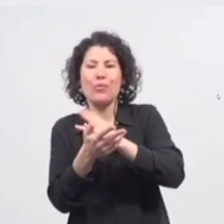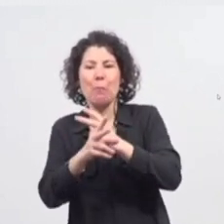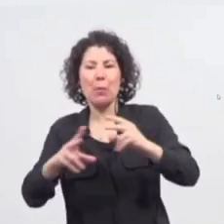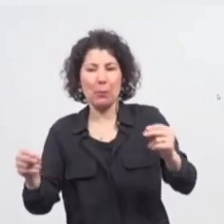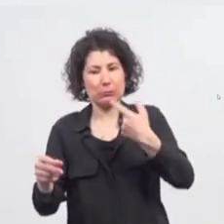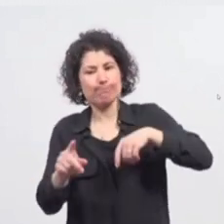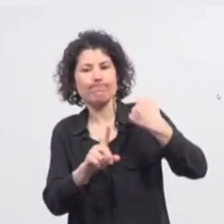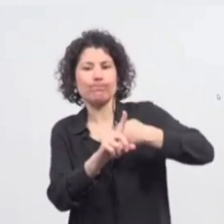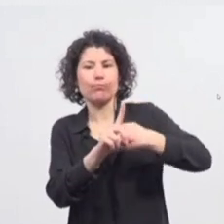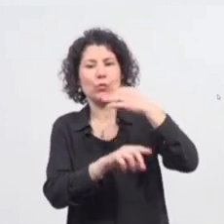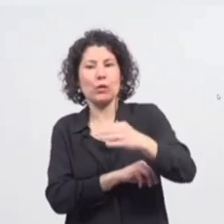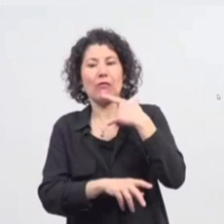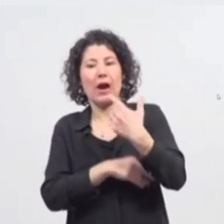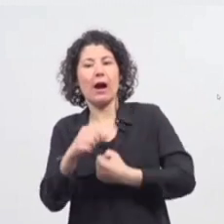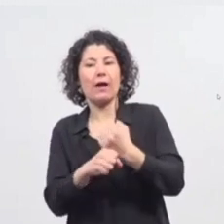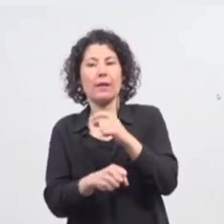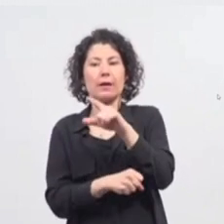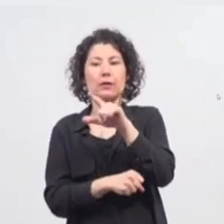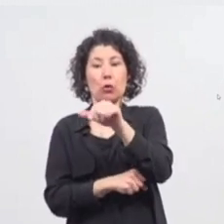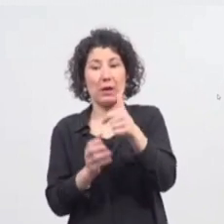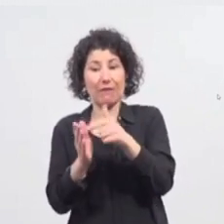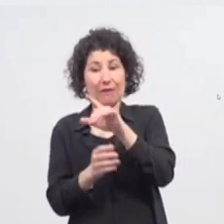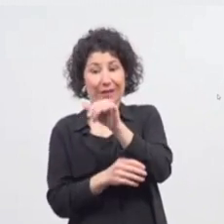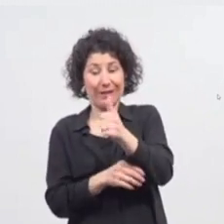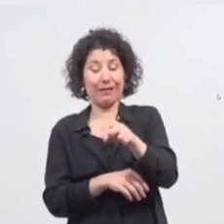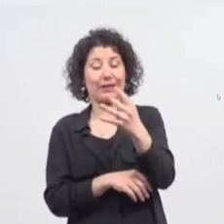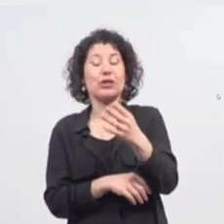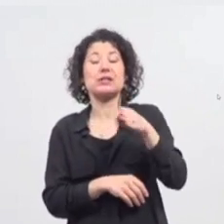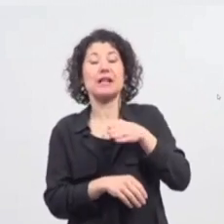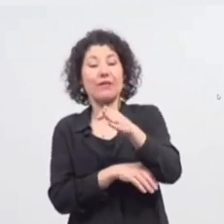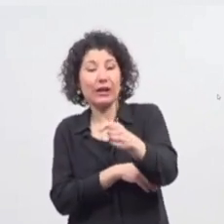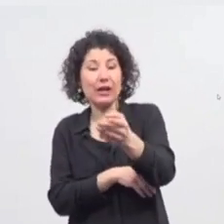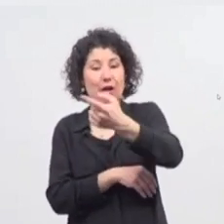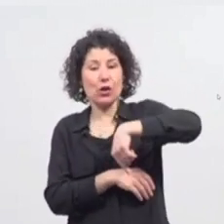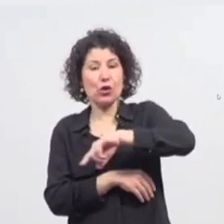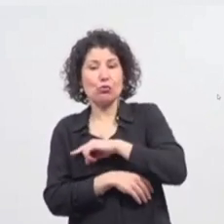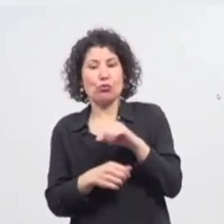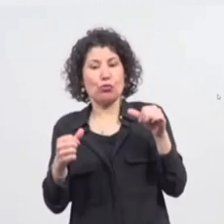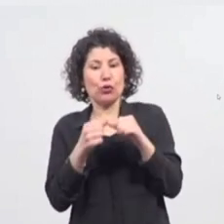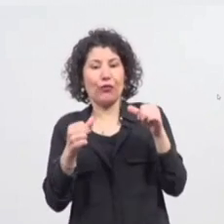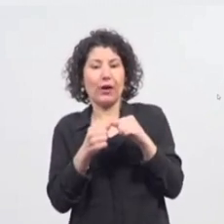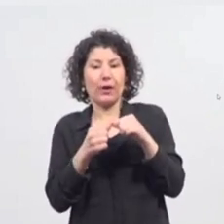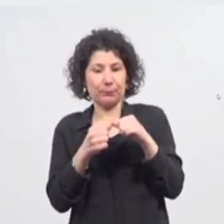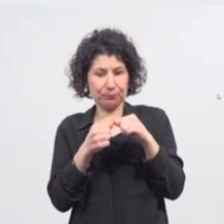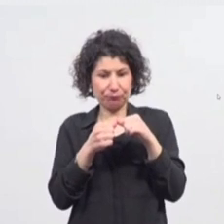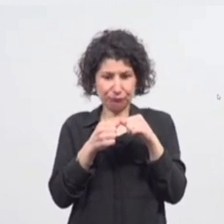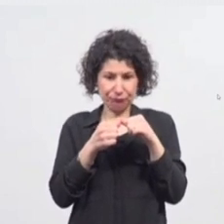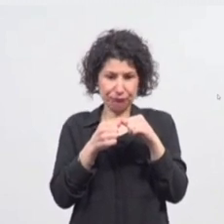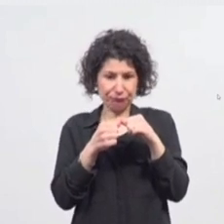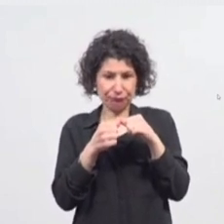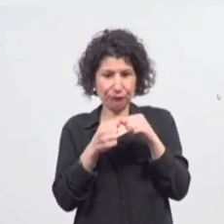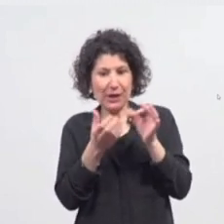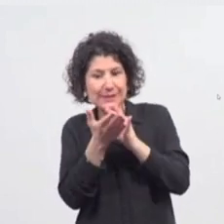2021 une stratégie visant à lutter contre la criminalité organisée qui prévoit que la Commission continuera de soutenir